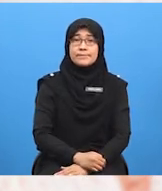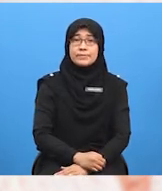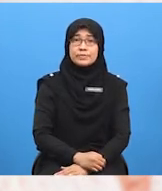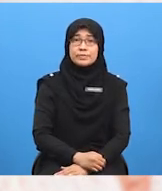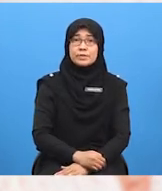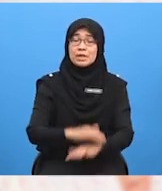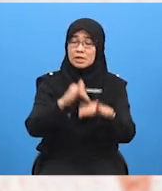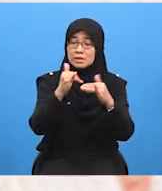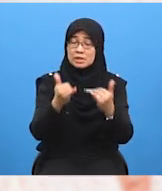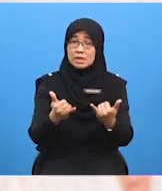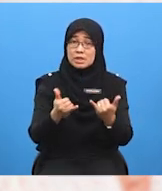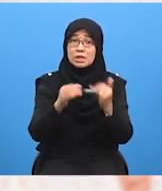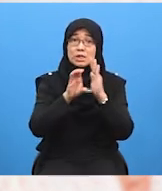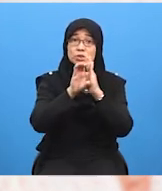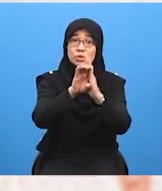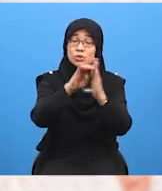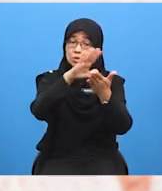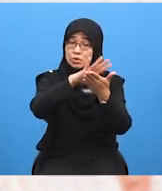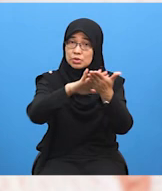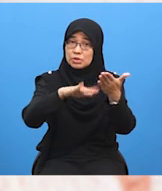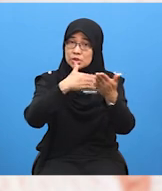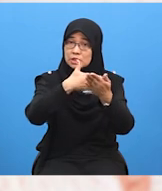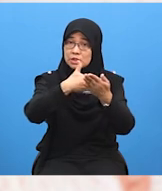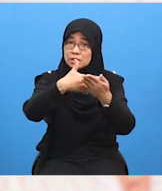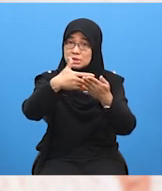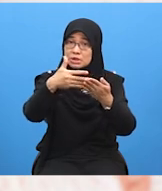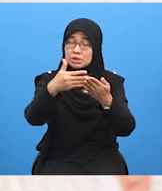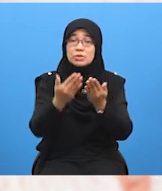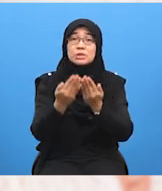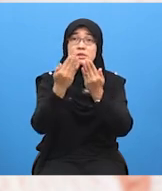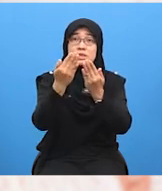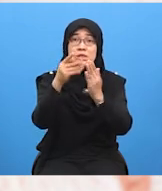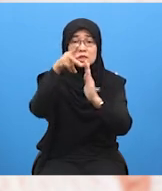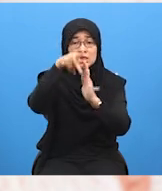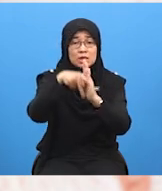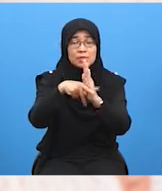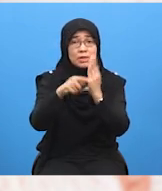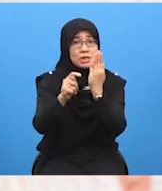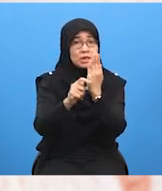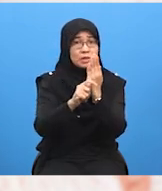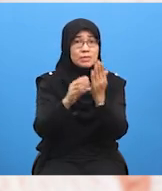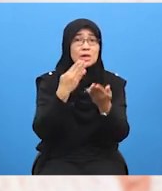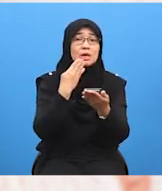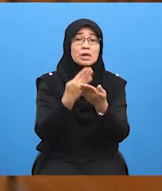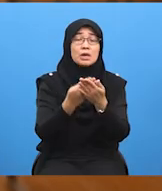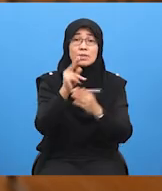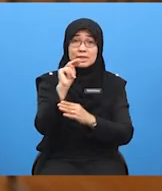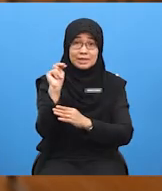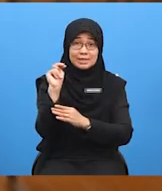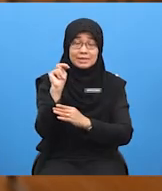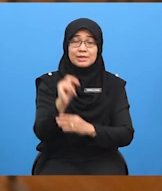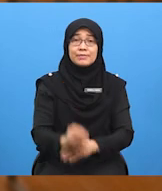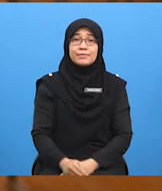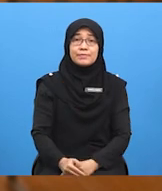Berikut adalah contoh jadual cadangan penambahbaikan yang boleh digunakan.